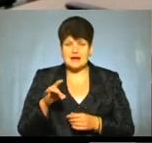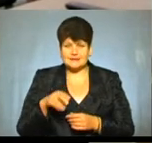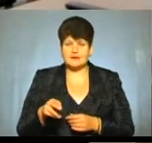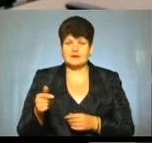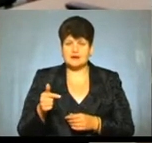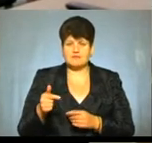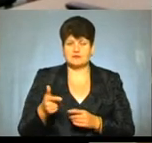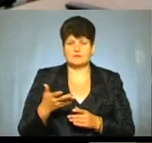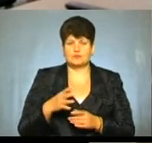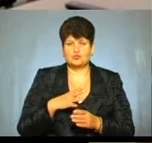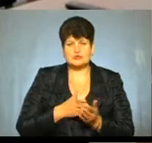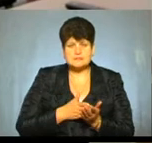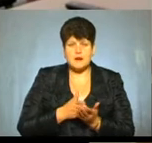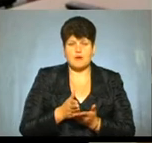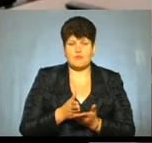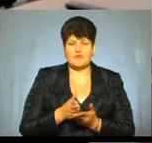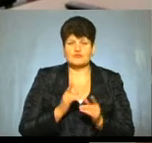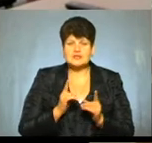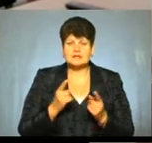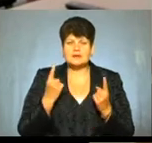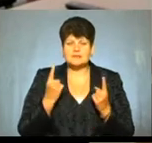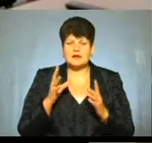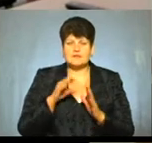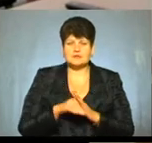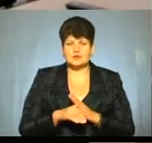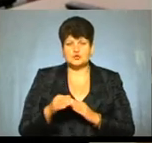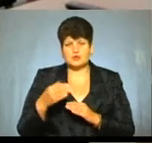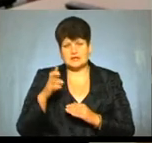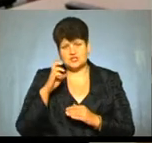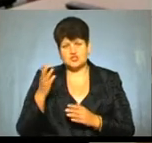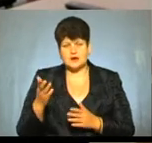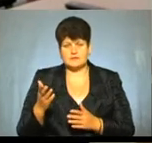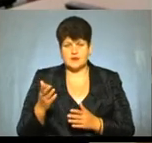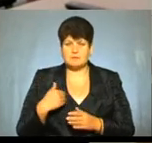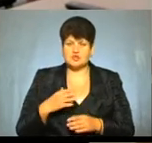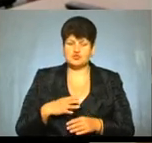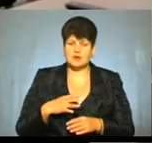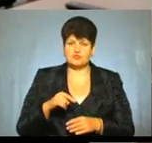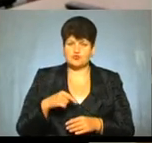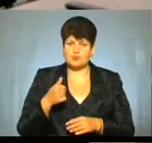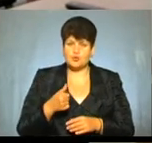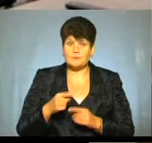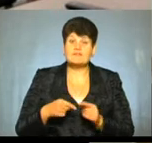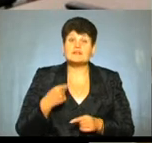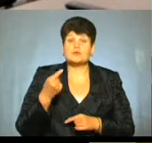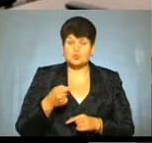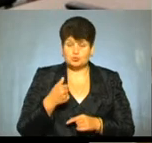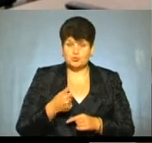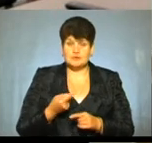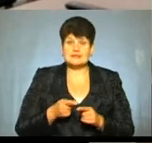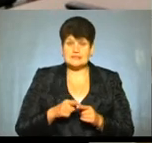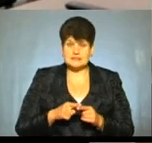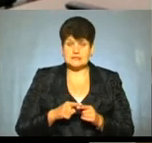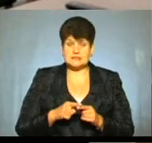гривень у розрізі минулого року було спрямовано тільки капітальне вкладення з боку держави. А ми чекаємо, що в цьому році і в наступному